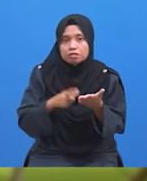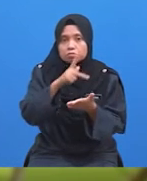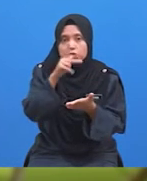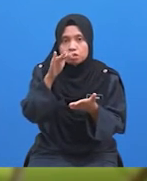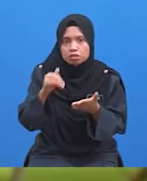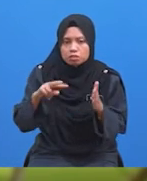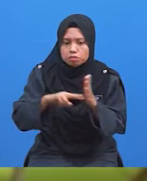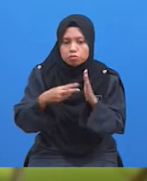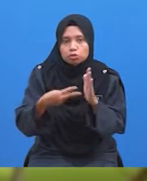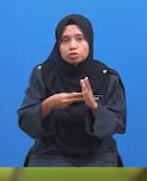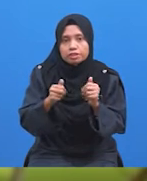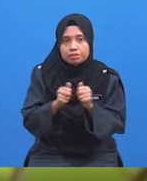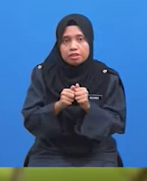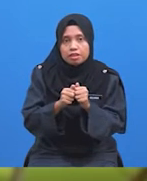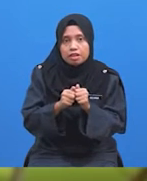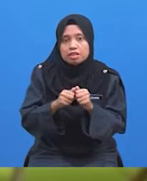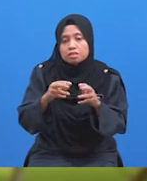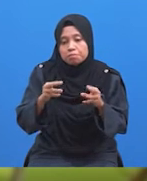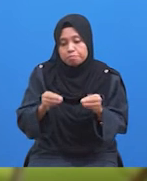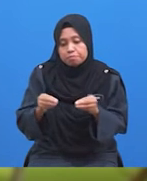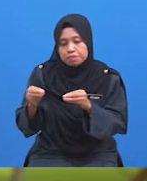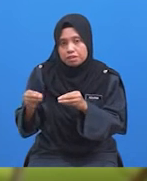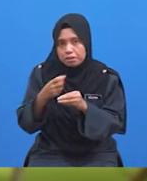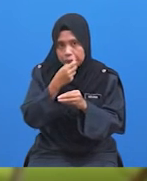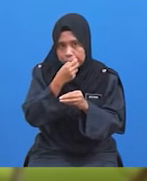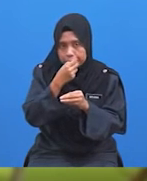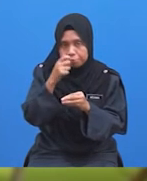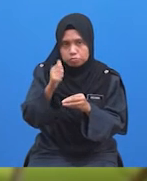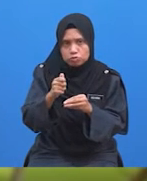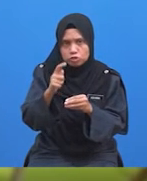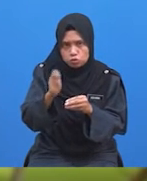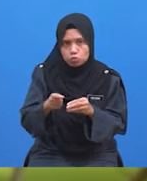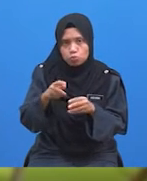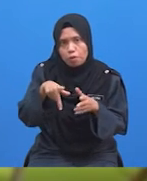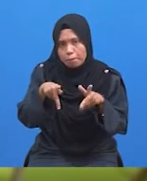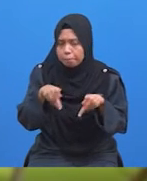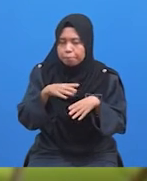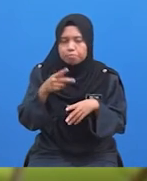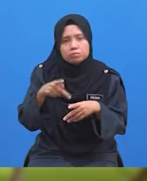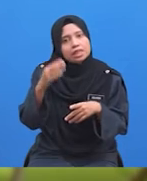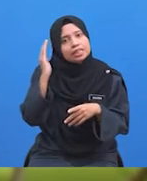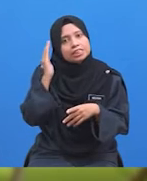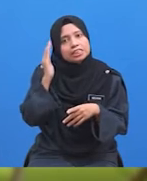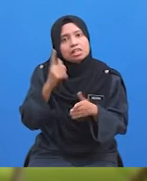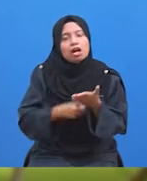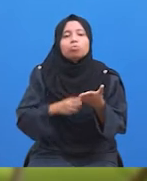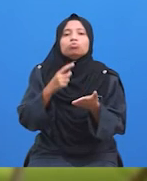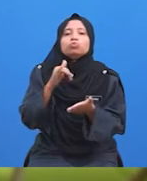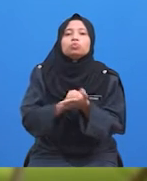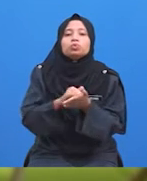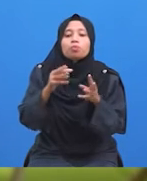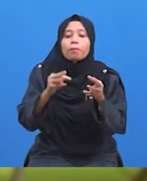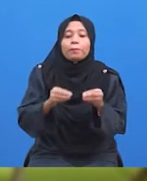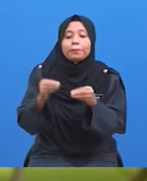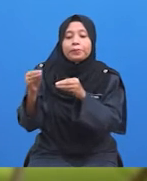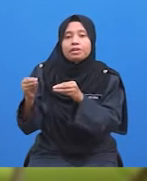yang dimaksudkan dengan migrasi tentu para Plaza pernah mendengar tentang migrasi